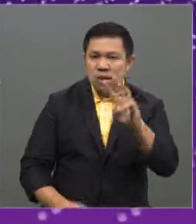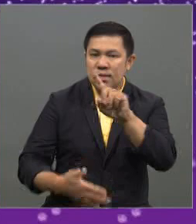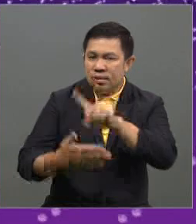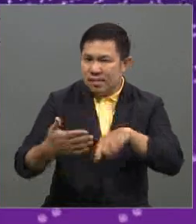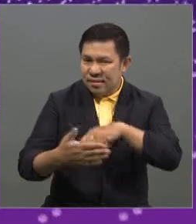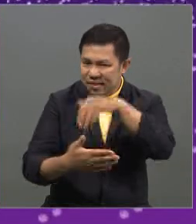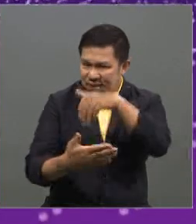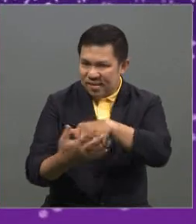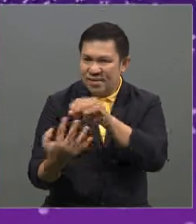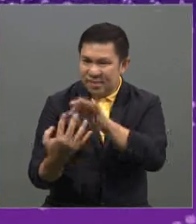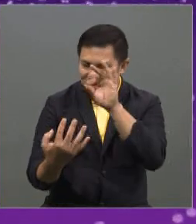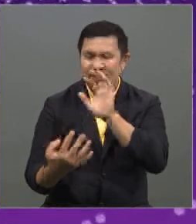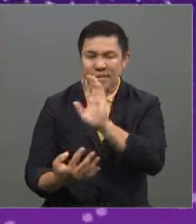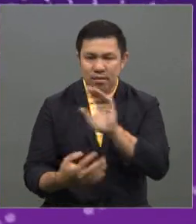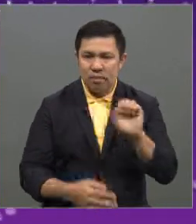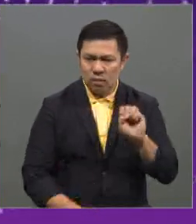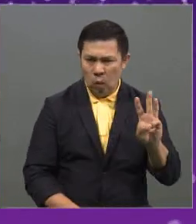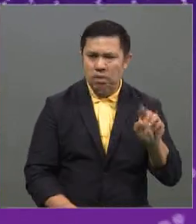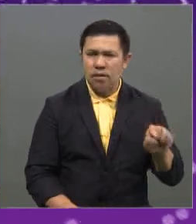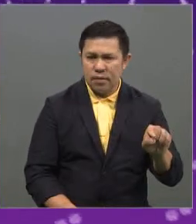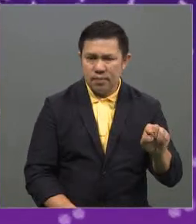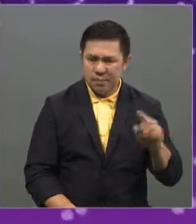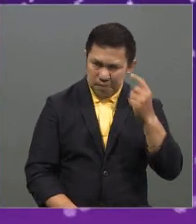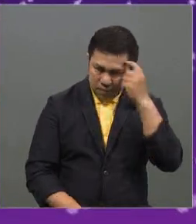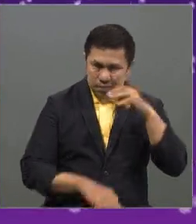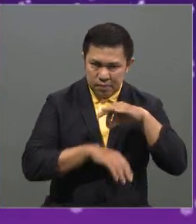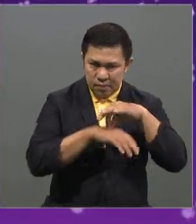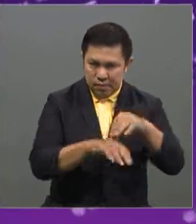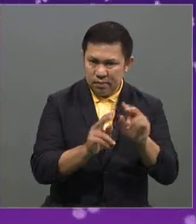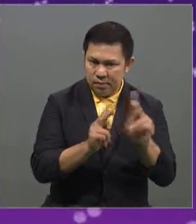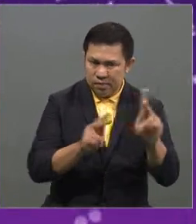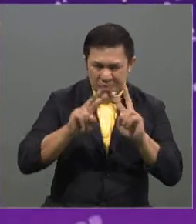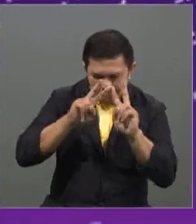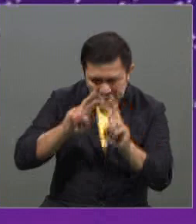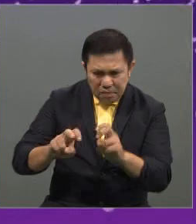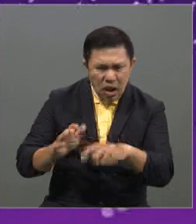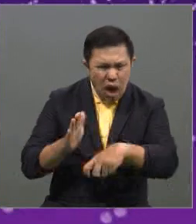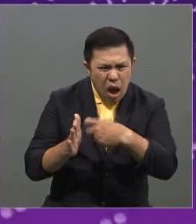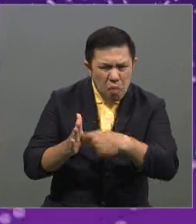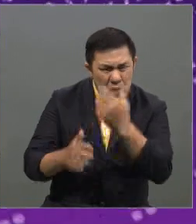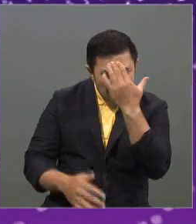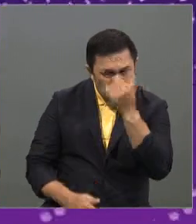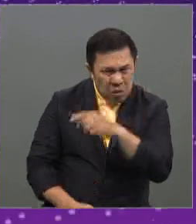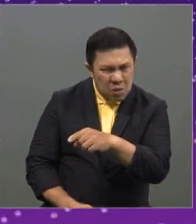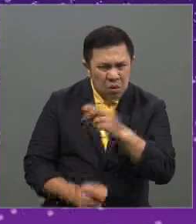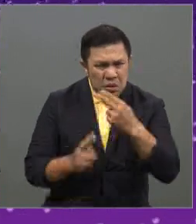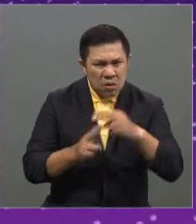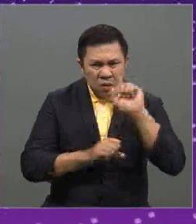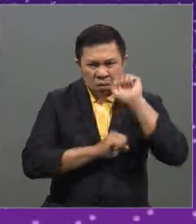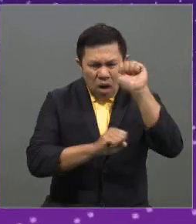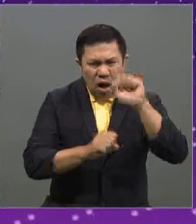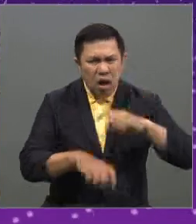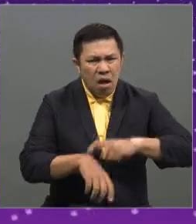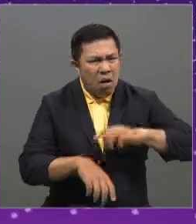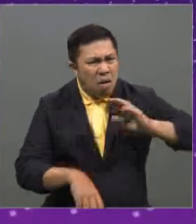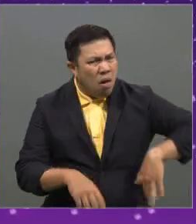ครับโดยสมาชิกต่างสนับสนุนให้มีการตั้งคณะกรรมาธิการการศึกษาข้อเท็จจริงขึ้นเพื่อหาสาเหตุว่าการประกาศรับรองราชา